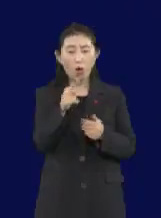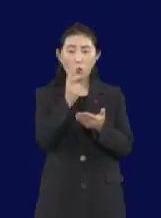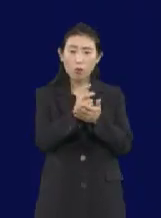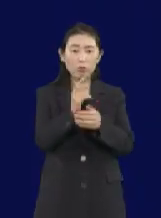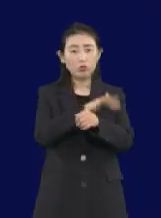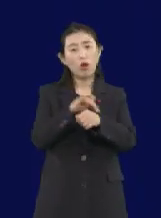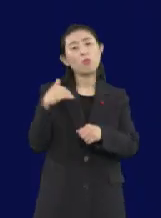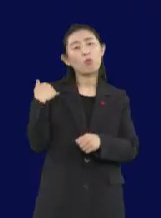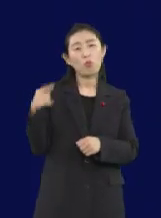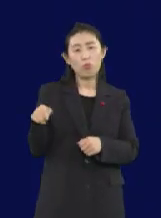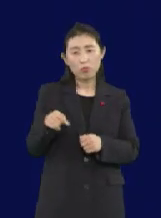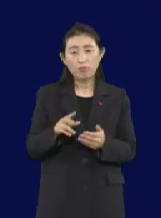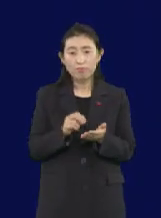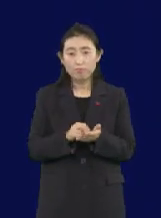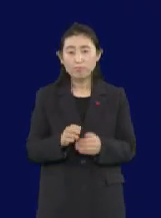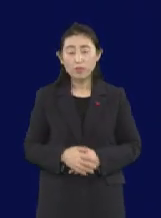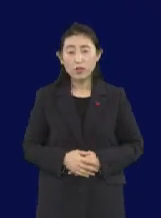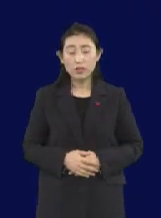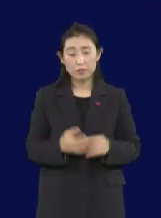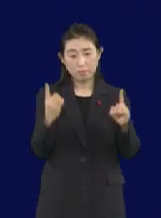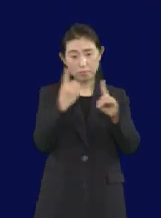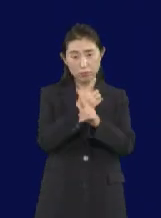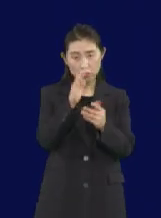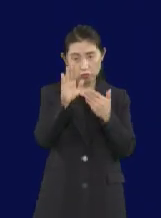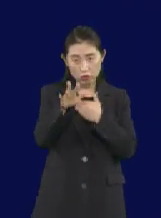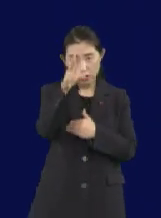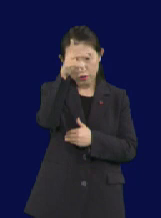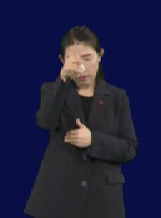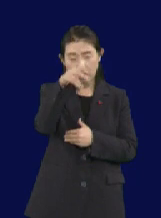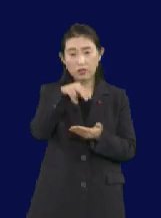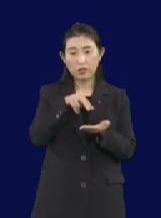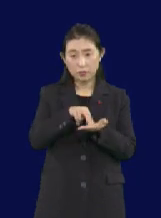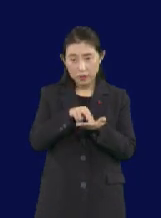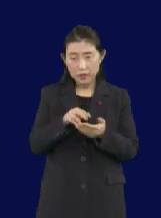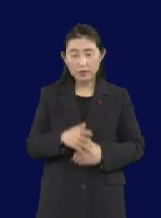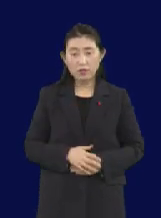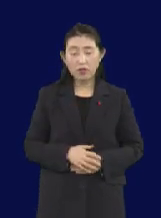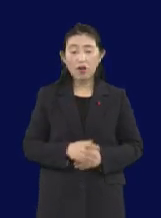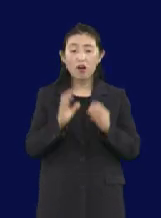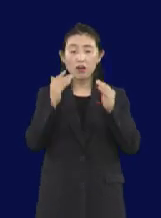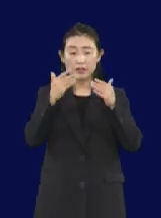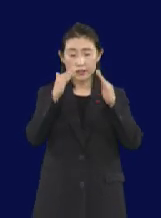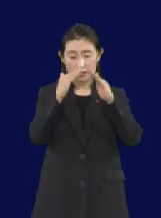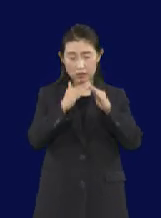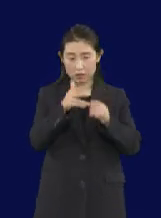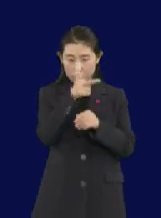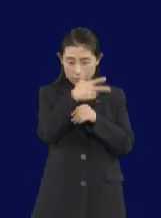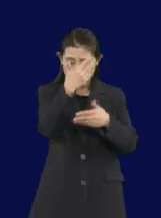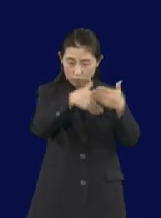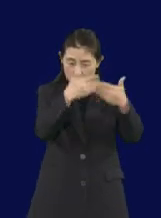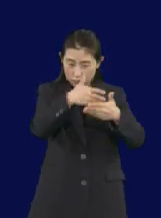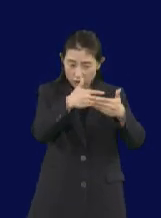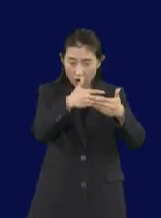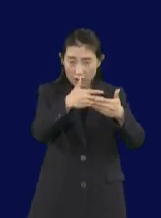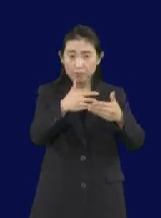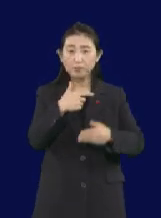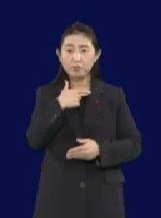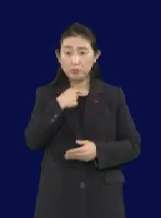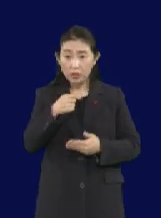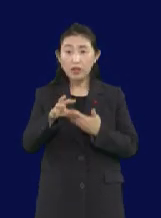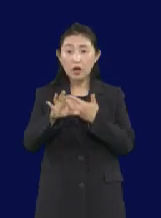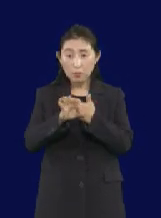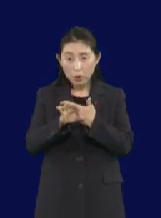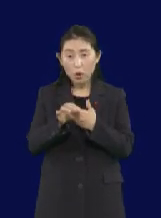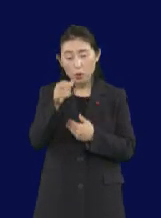많습니다. 저희가 가이드라인 개정하고 나니까 경찰에서 그대로 반영해가지고 어린이집 CCTV 수사 절차에 반영했어요.